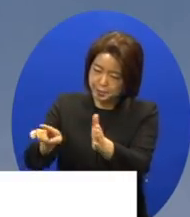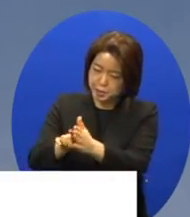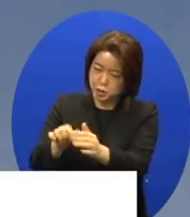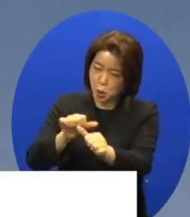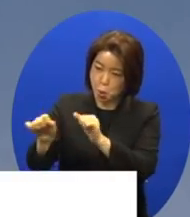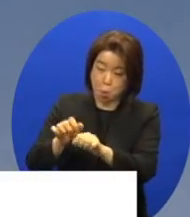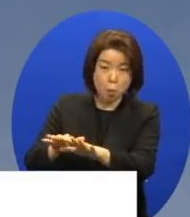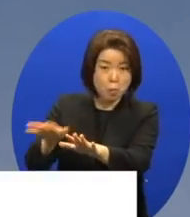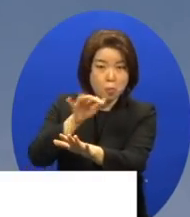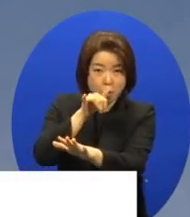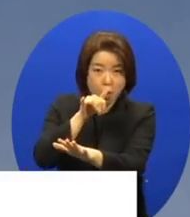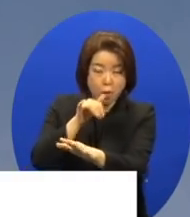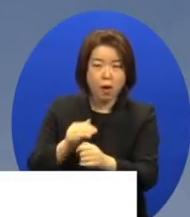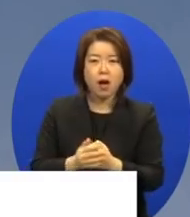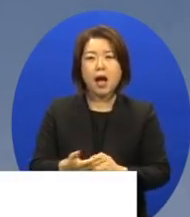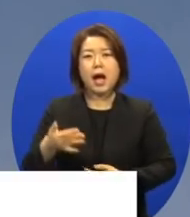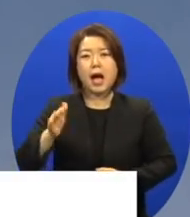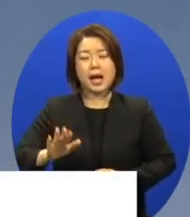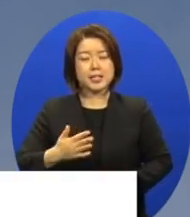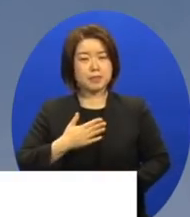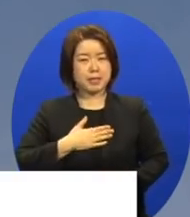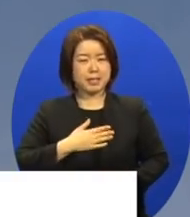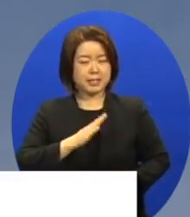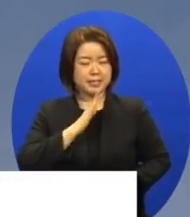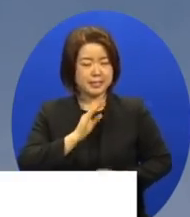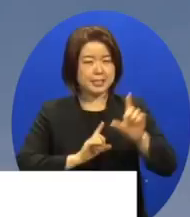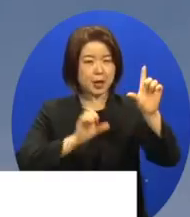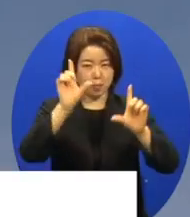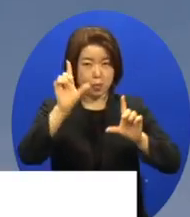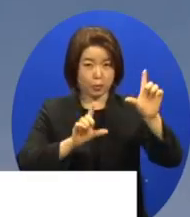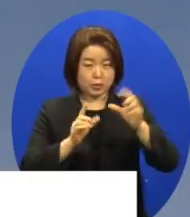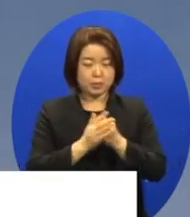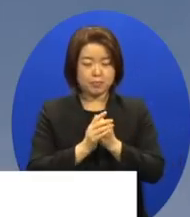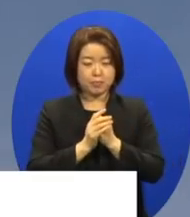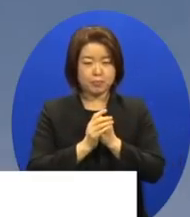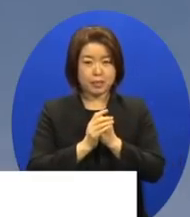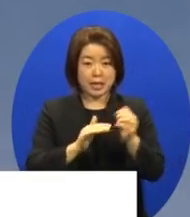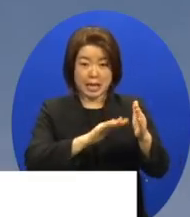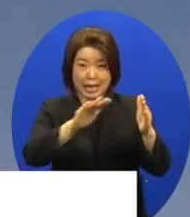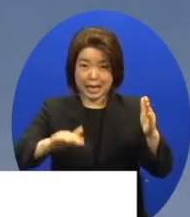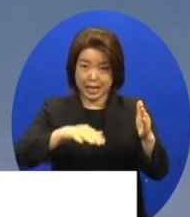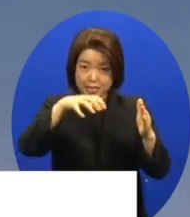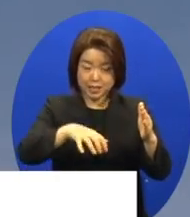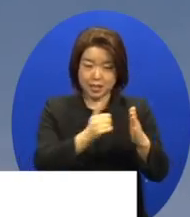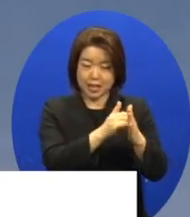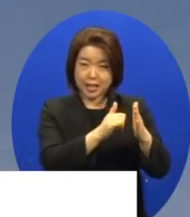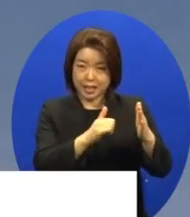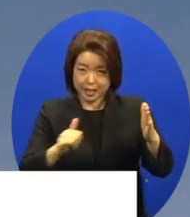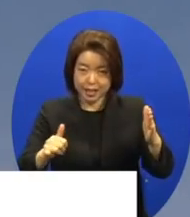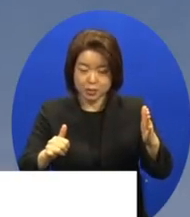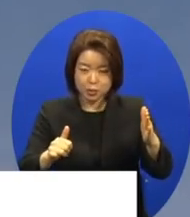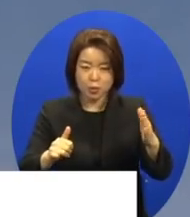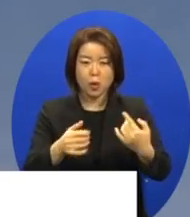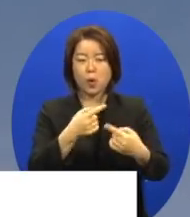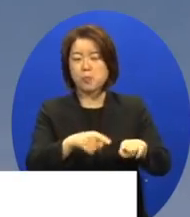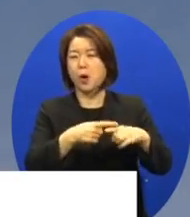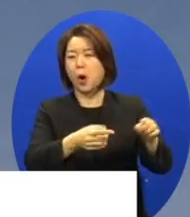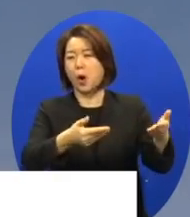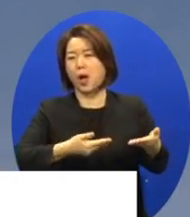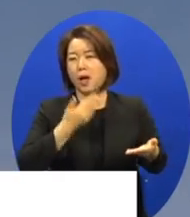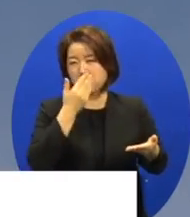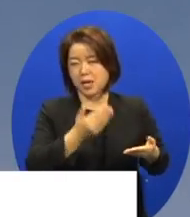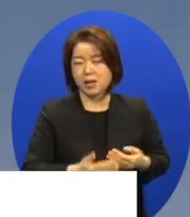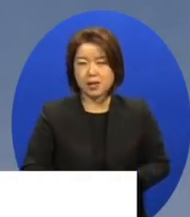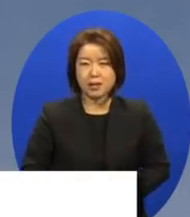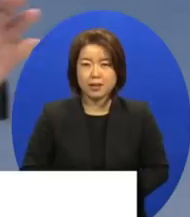나더라도 우리의 진짜 모습은 가족들이 평가하는 겁니다